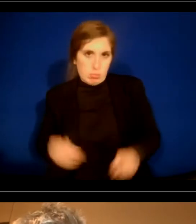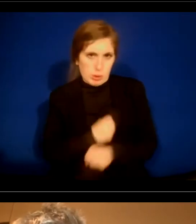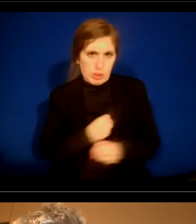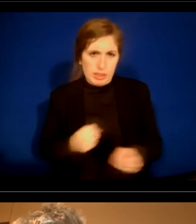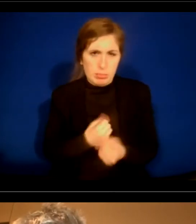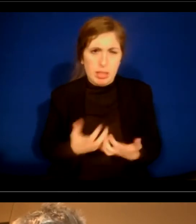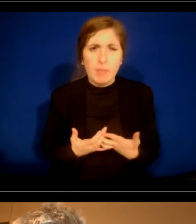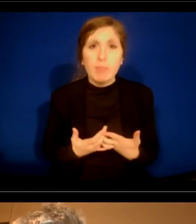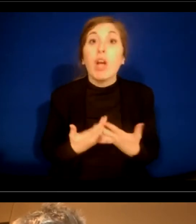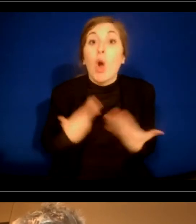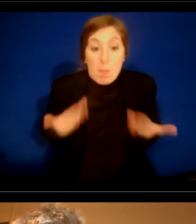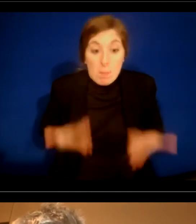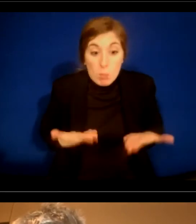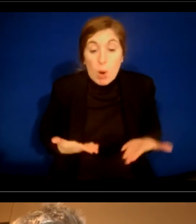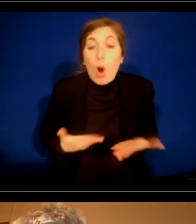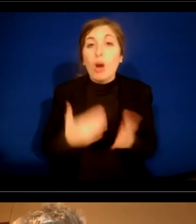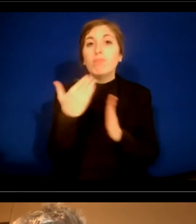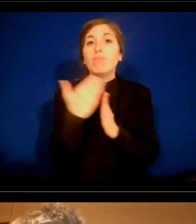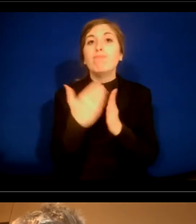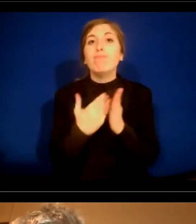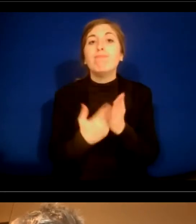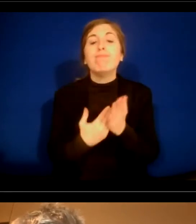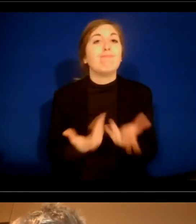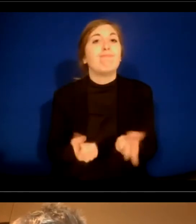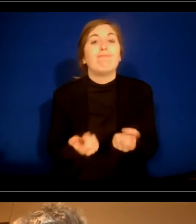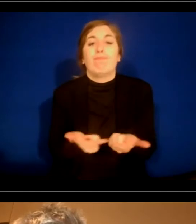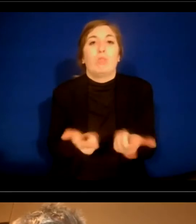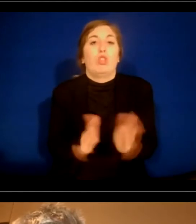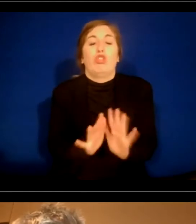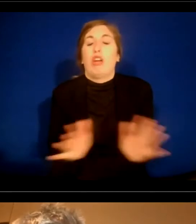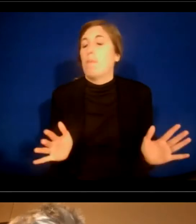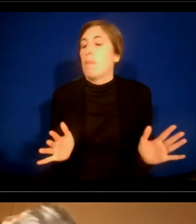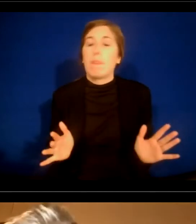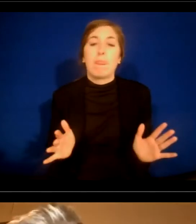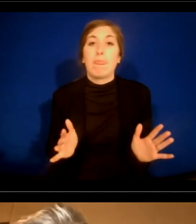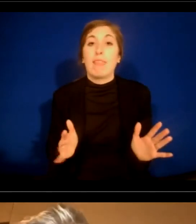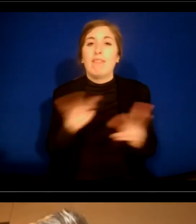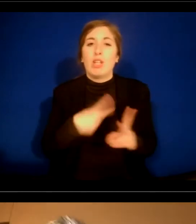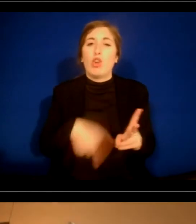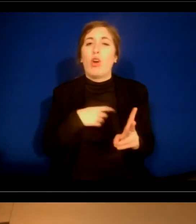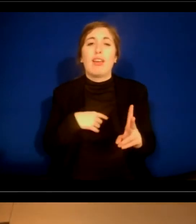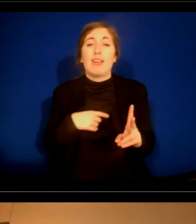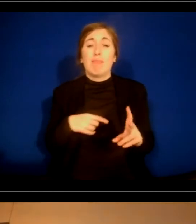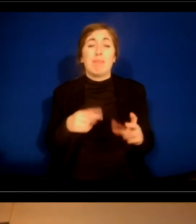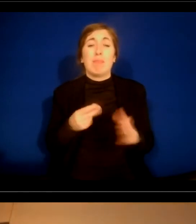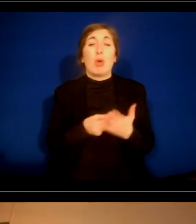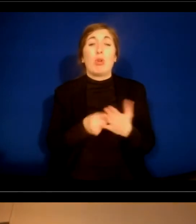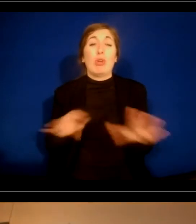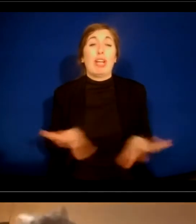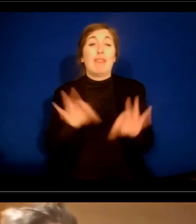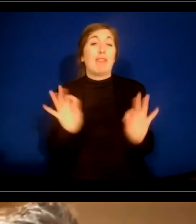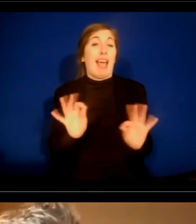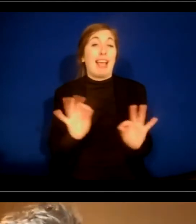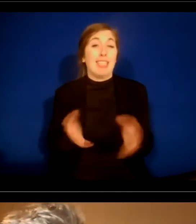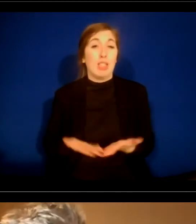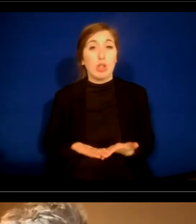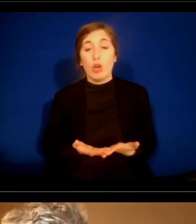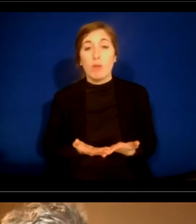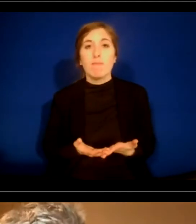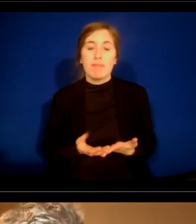strategy. In questo davvero si è ancora molto all'inizio, quindi riflettiamoci,